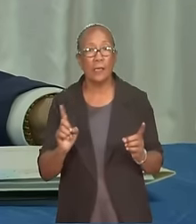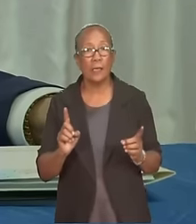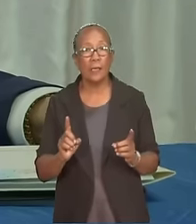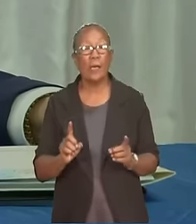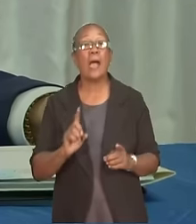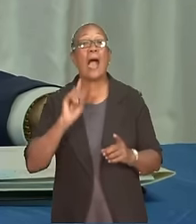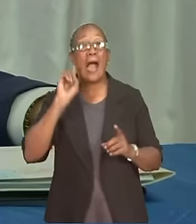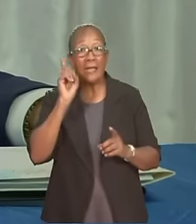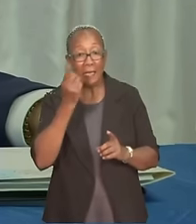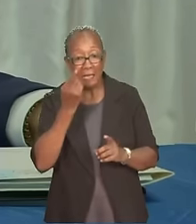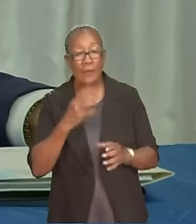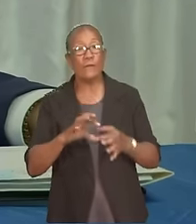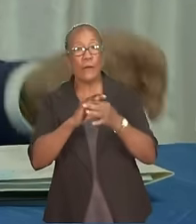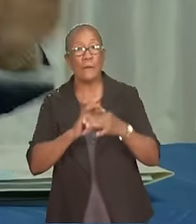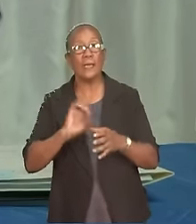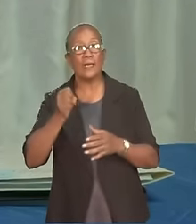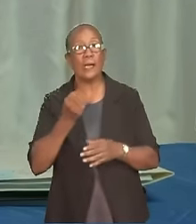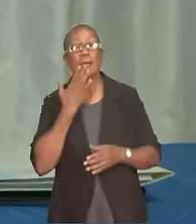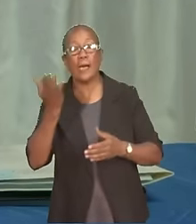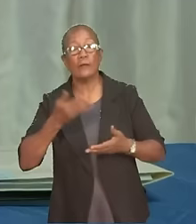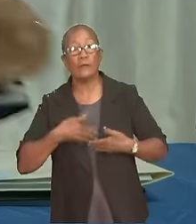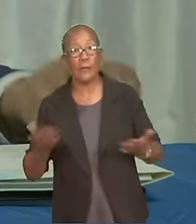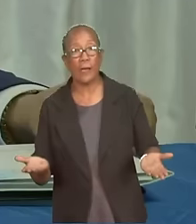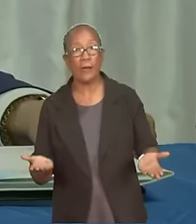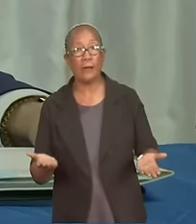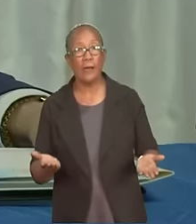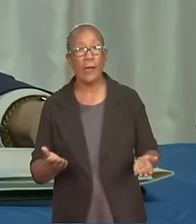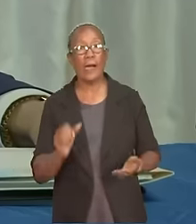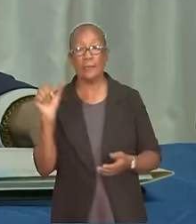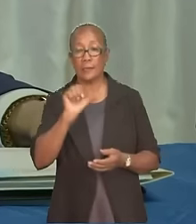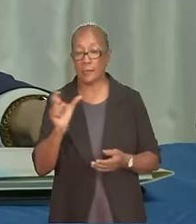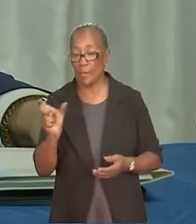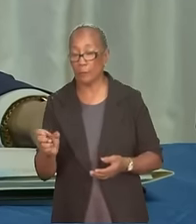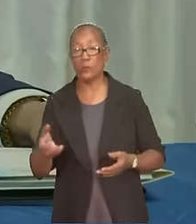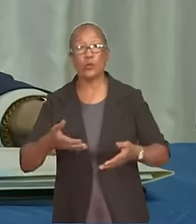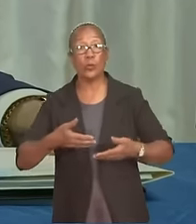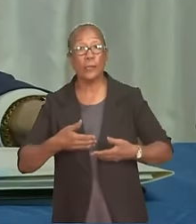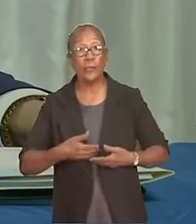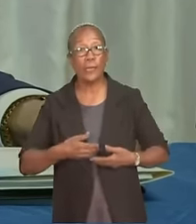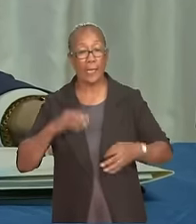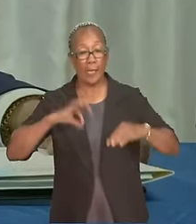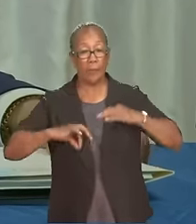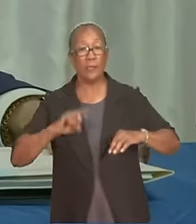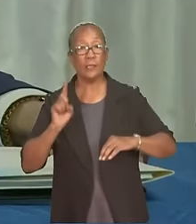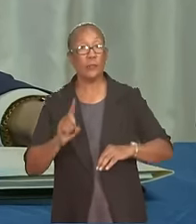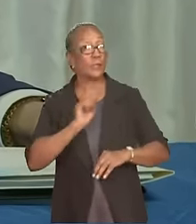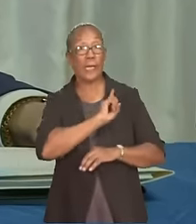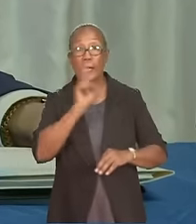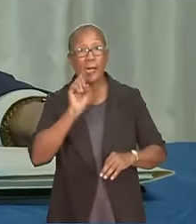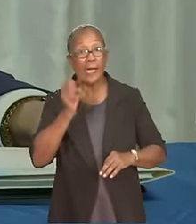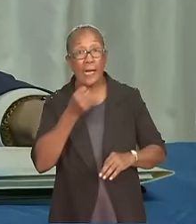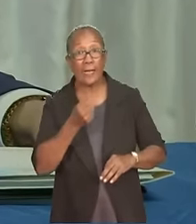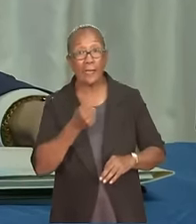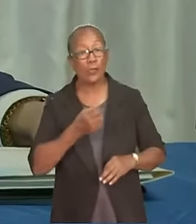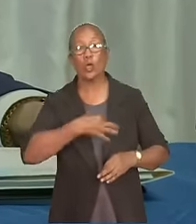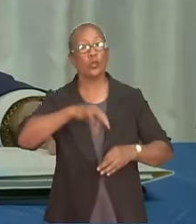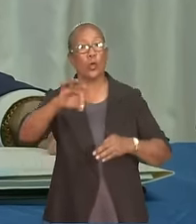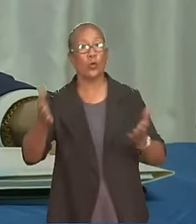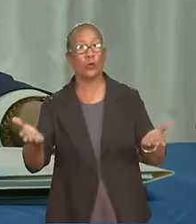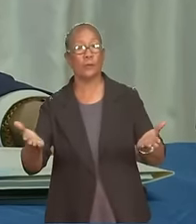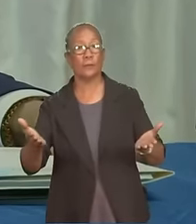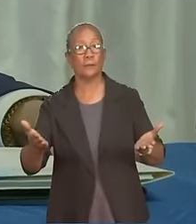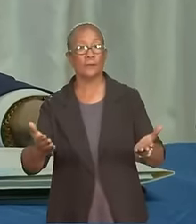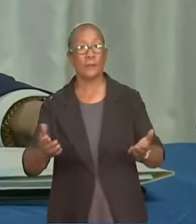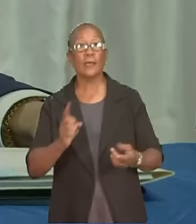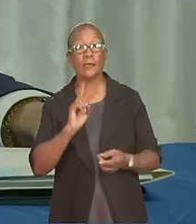nabestaande rechthebbenden mogen het aanvragen. Dus mocht iemand het krijgen, wordt onmiddellijk door de minister teruggedraaid. En de minister heeft al een paar gevallen al teruggedraaid.